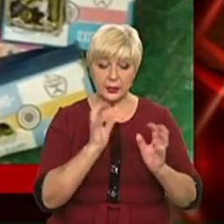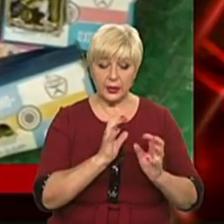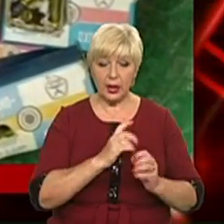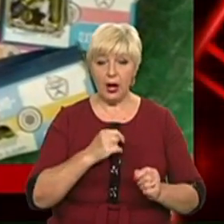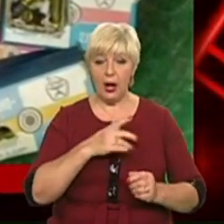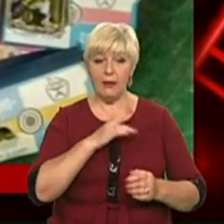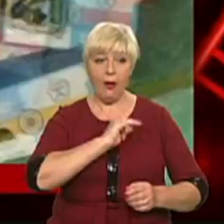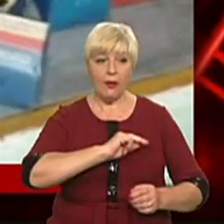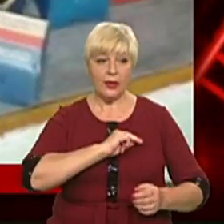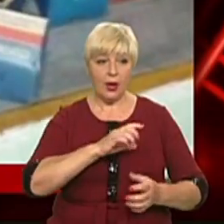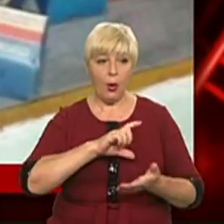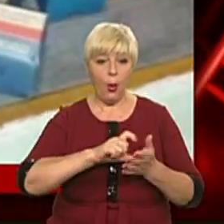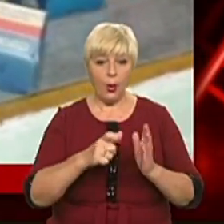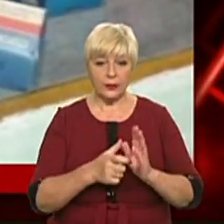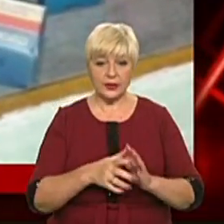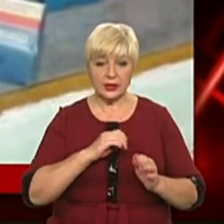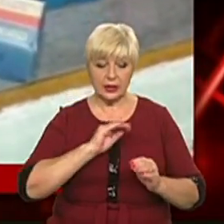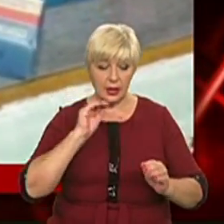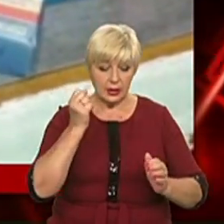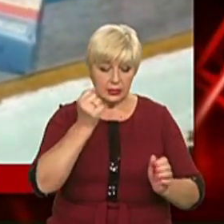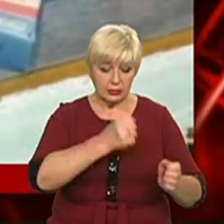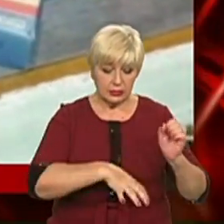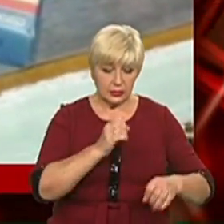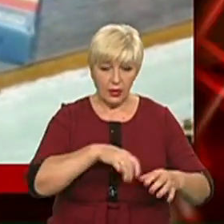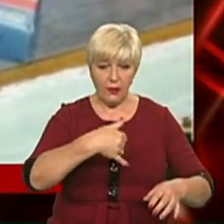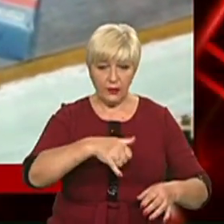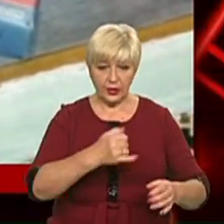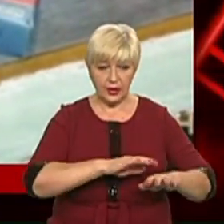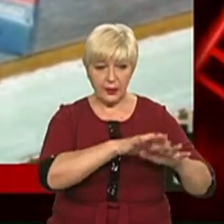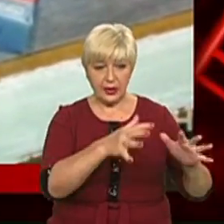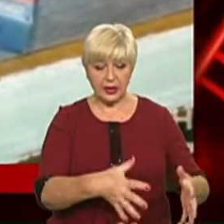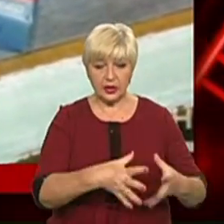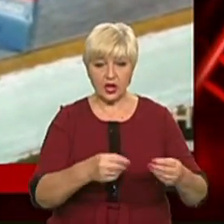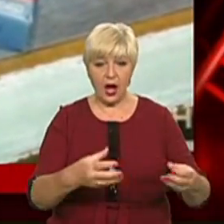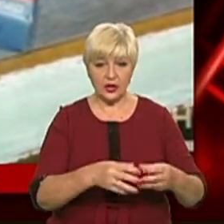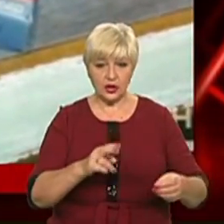офісі, заховав їх у відрі, прикривши ганчіркою. Вилучені правоохоронці